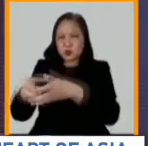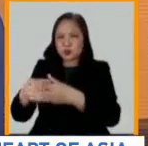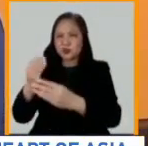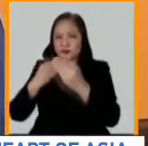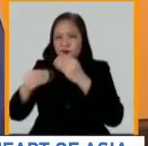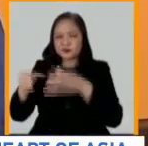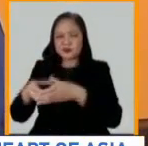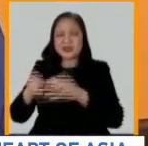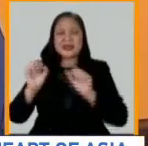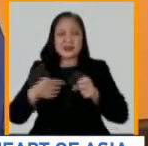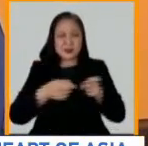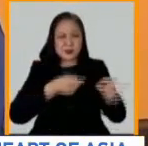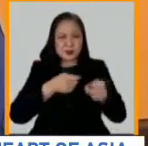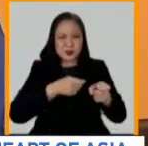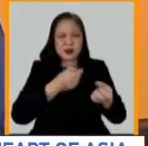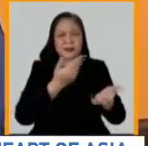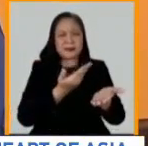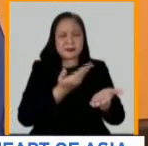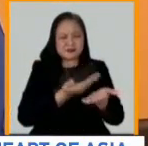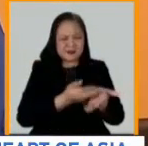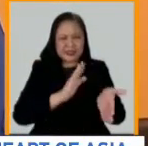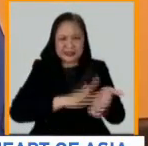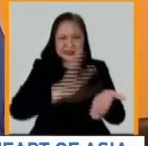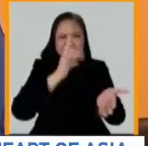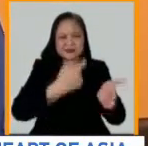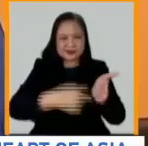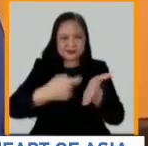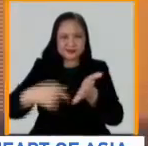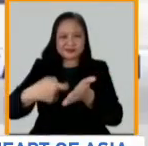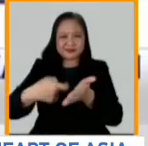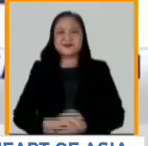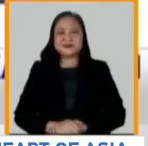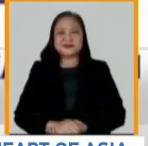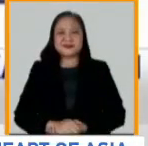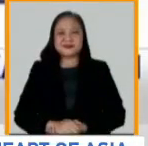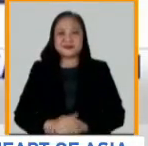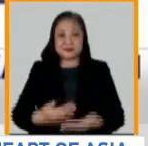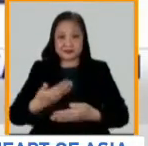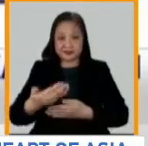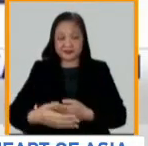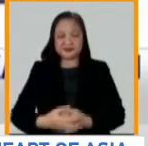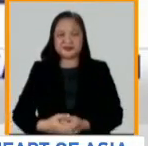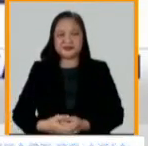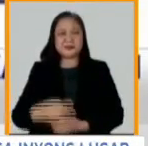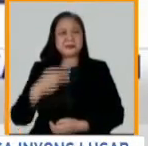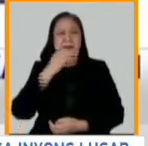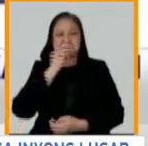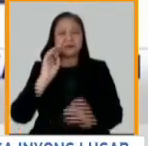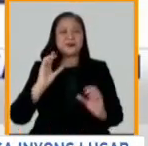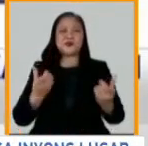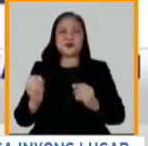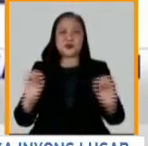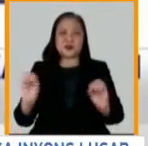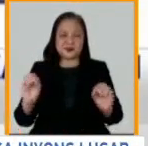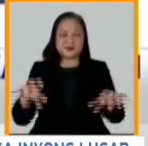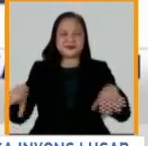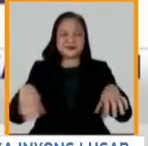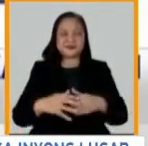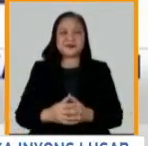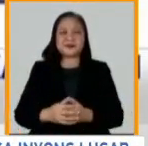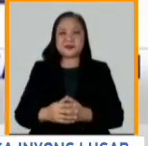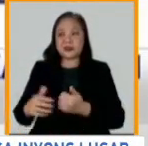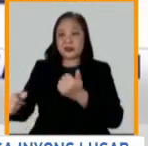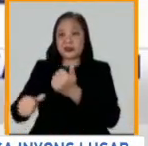bilihin. Walang public event si Senador Manny Pacquiao. Ang kanyang katandem na si House Deputy Speaker at Buhay Party